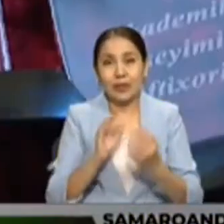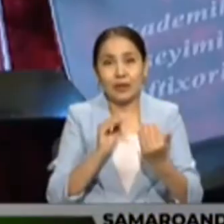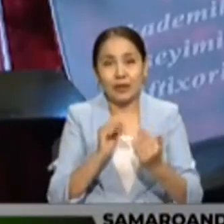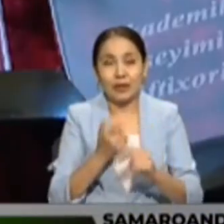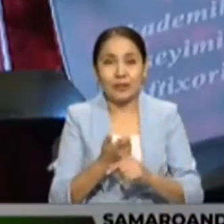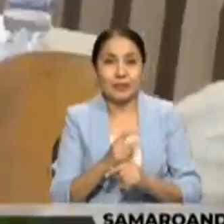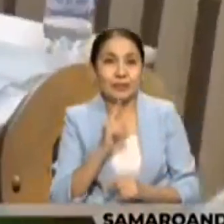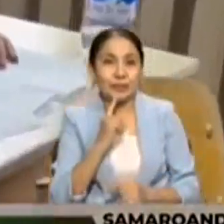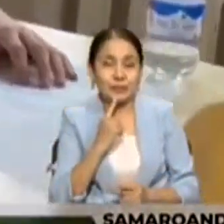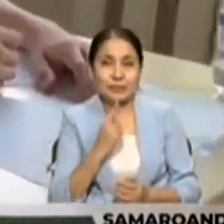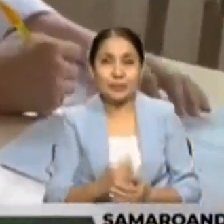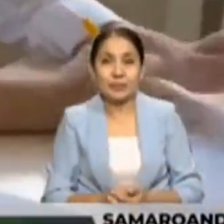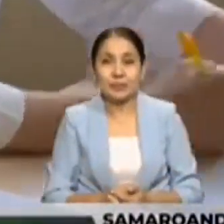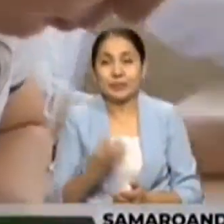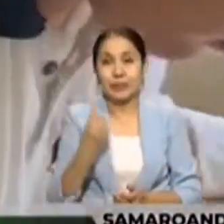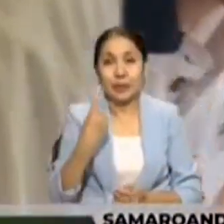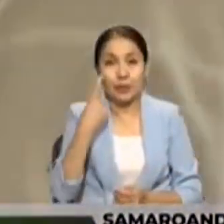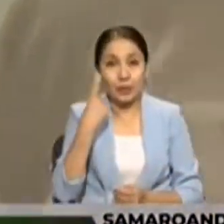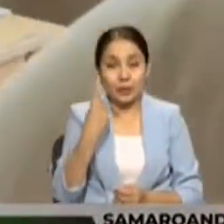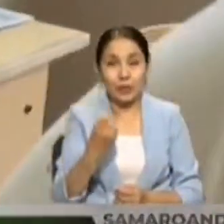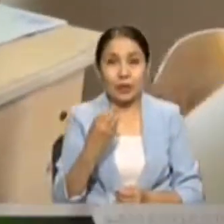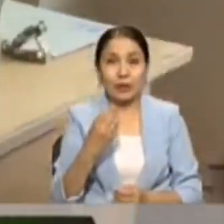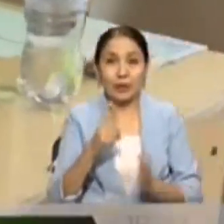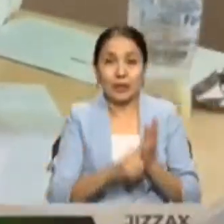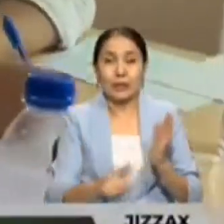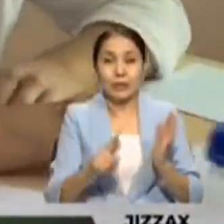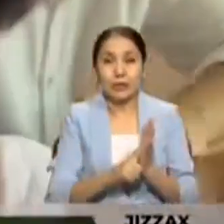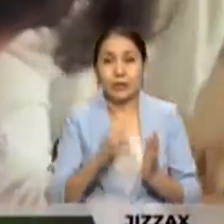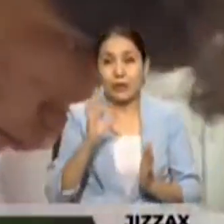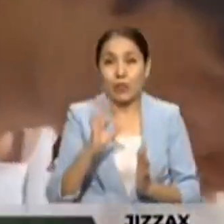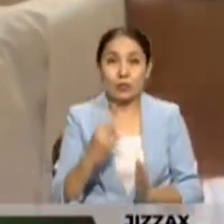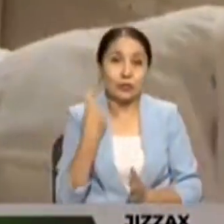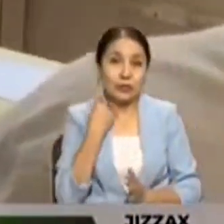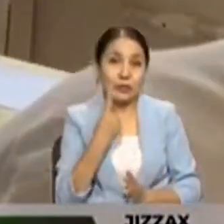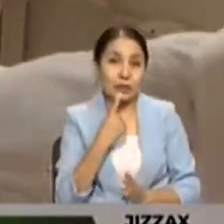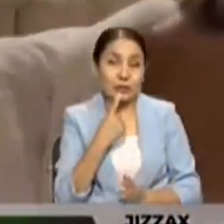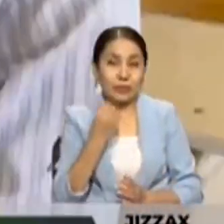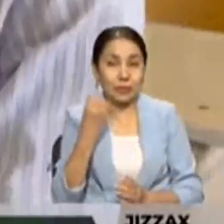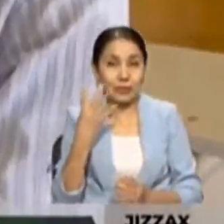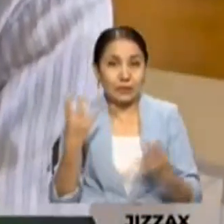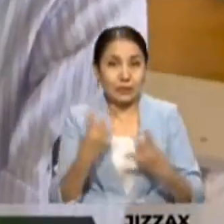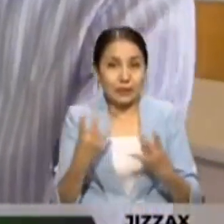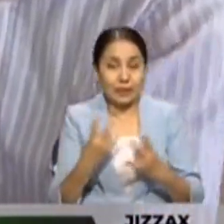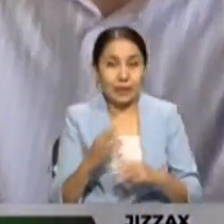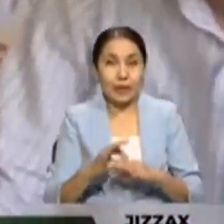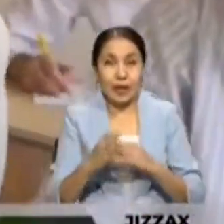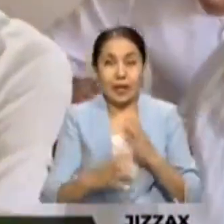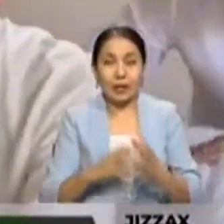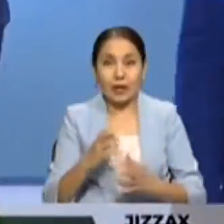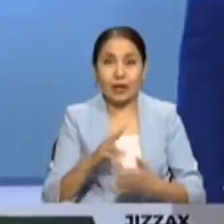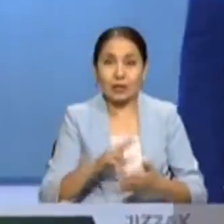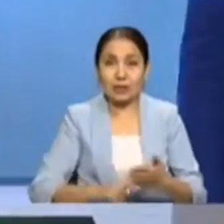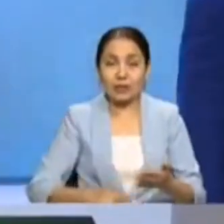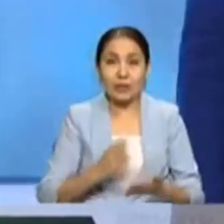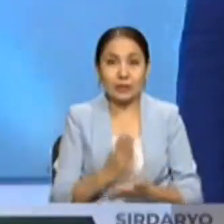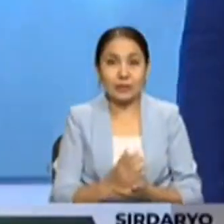men uchun ham og'ir. Yana bir ma'lumot, bu yilgi bitiruvchilarning 77% chet tili bilish darajasi bo'yicha tan olingan xalqaro va milliy sertifikatlarga